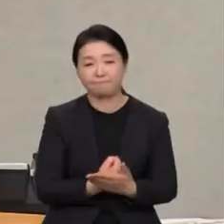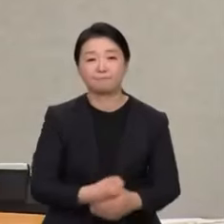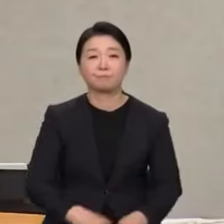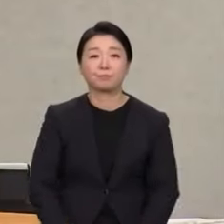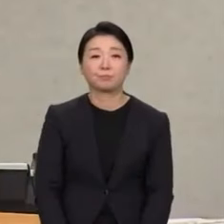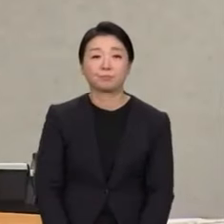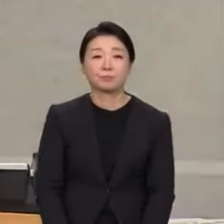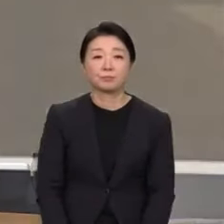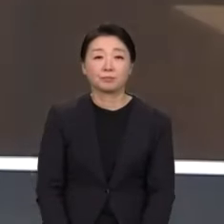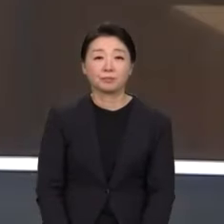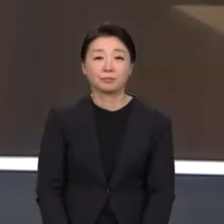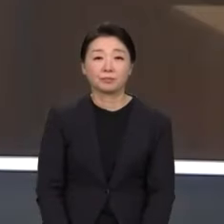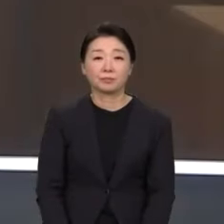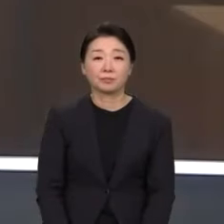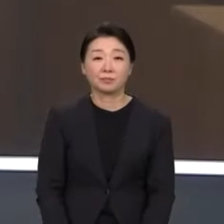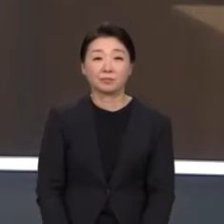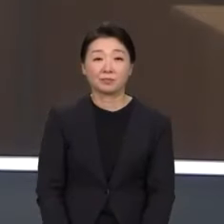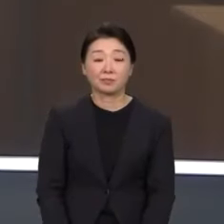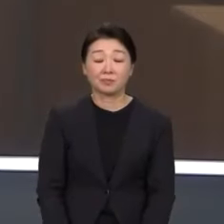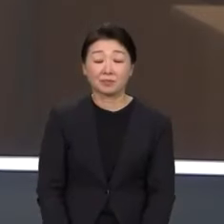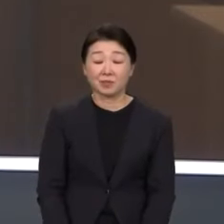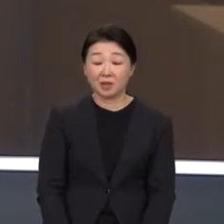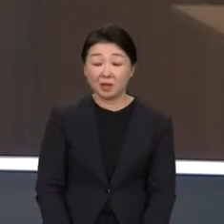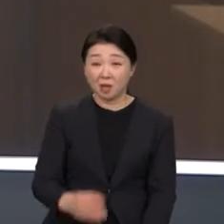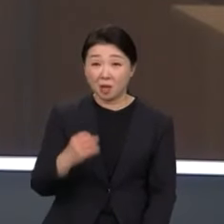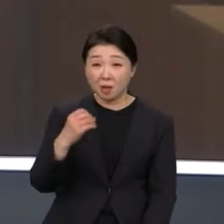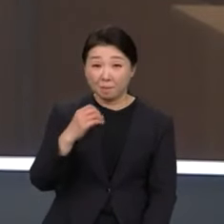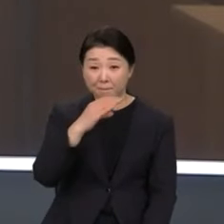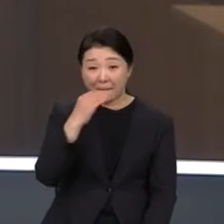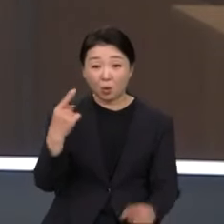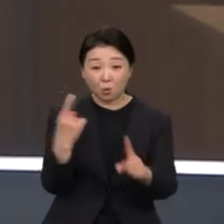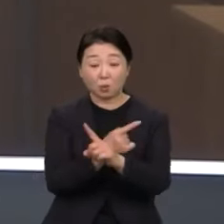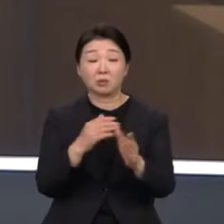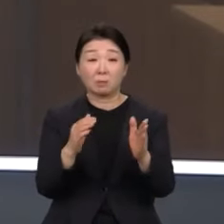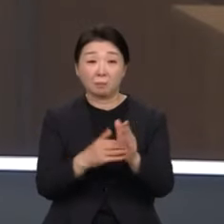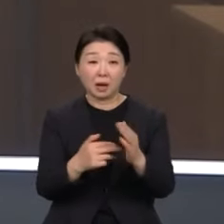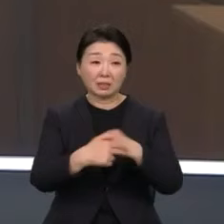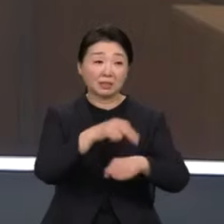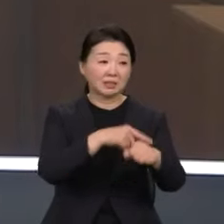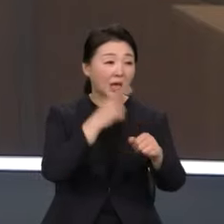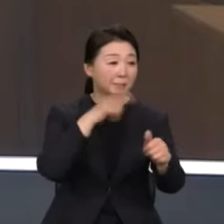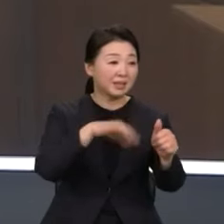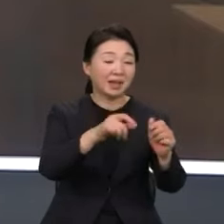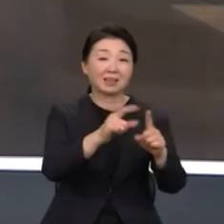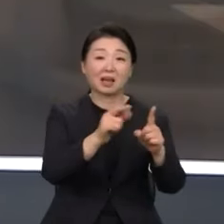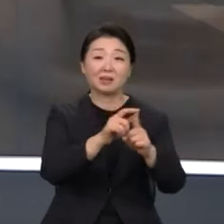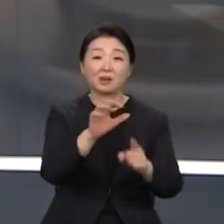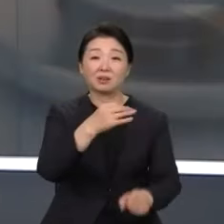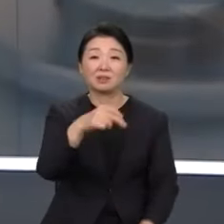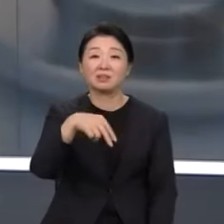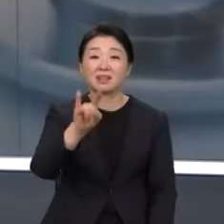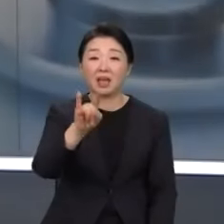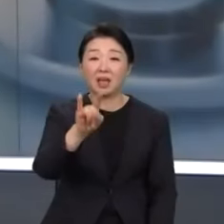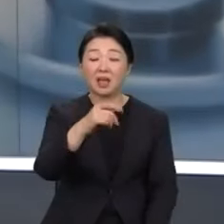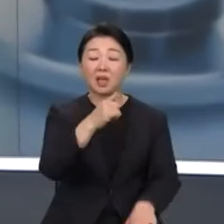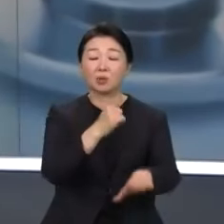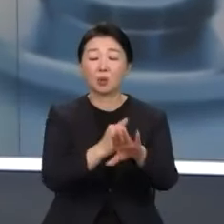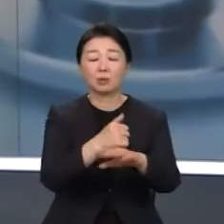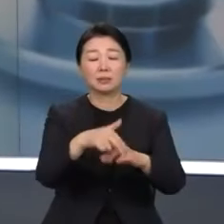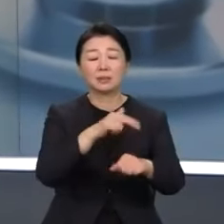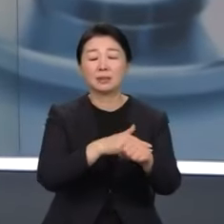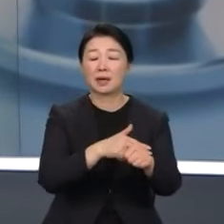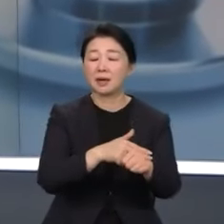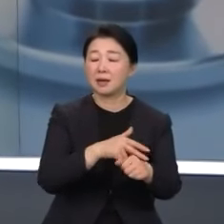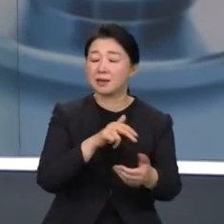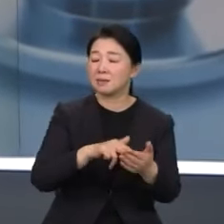유감스럽게. 네, 바로잡긴 했지만 의사를 비하하는 의세란 표현에 의사들이 크게 반발한 겁니다.